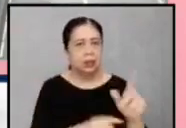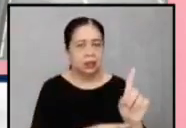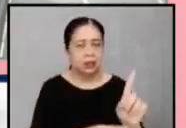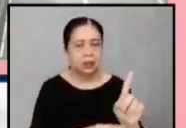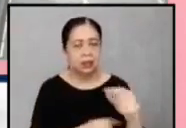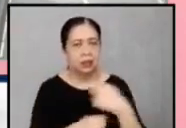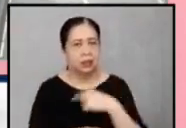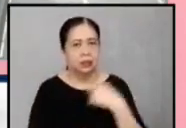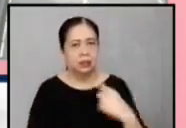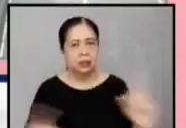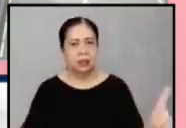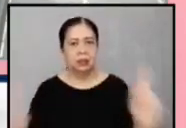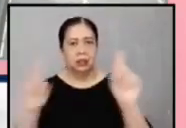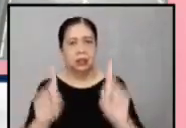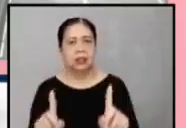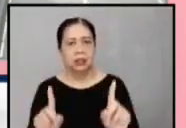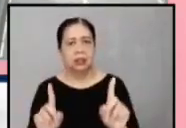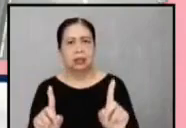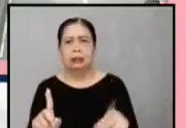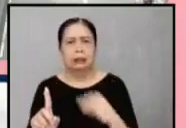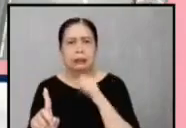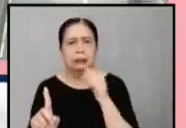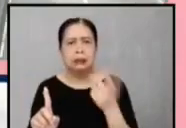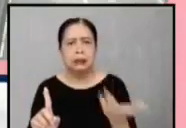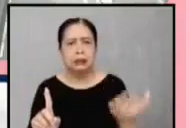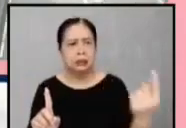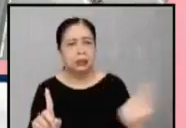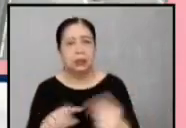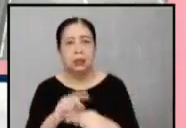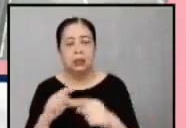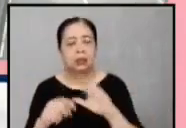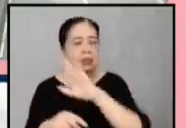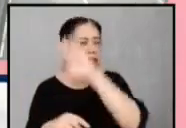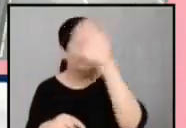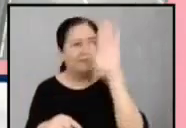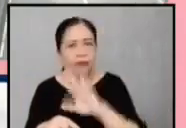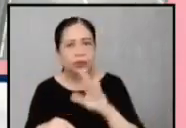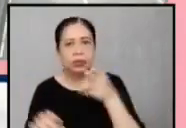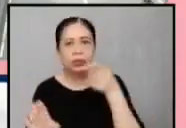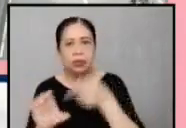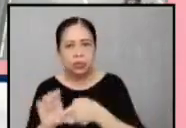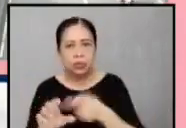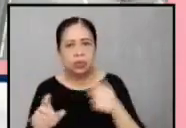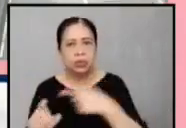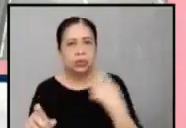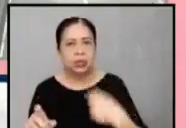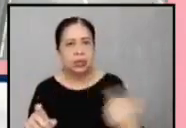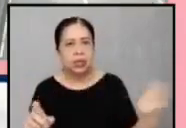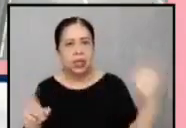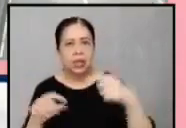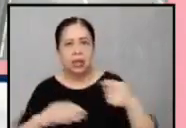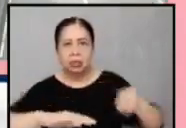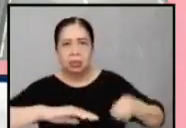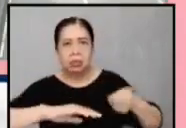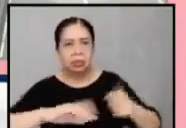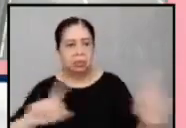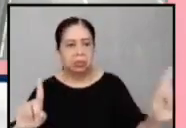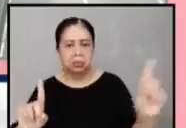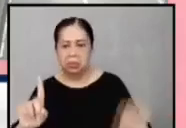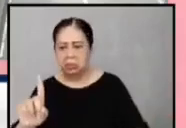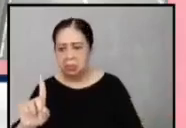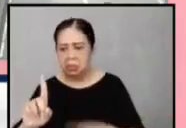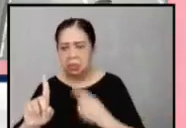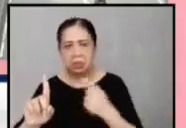may representasyon ng China. Hindi kailanman sumali ang China dyan. So ang nangyari, ang China, hindi